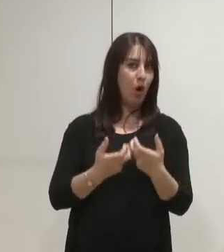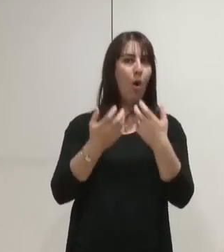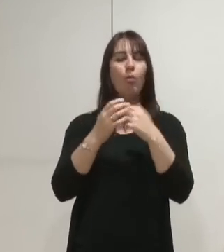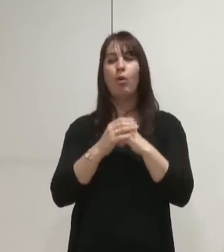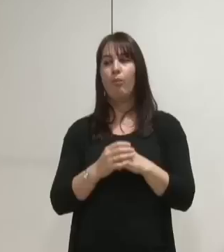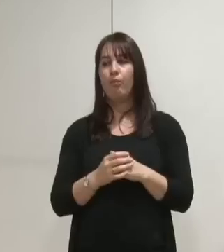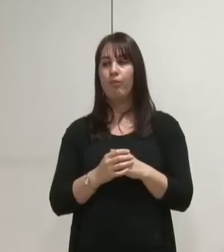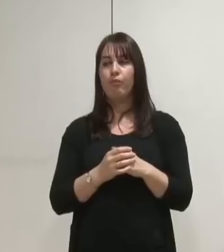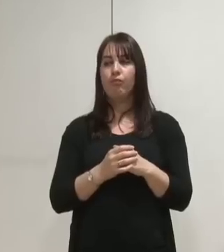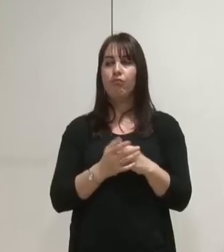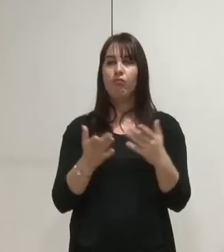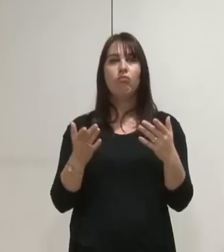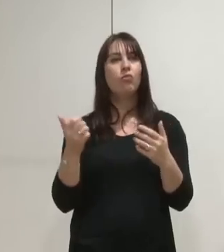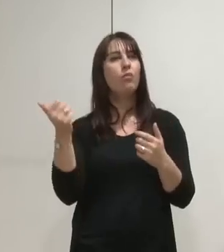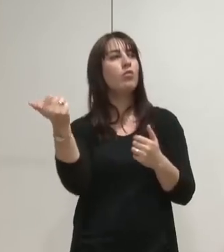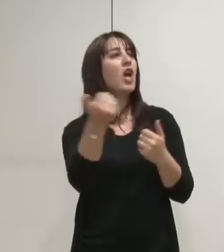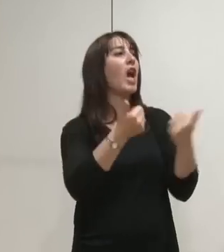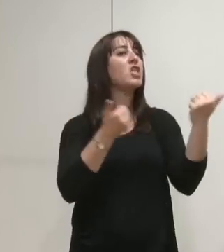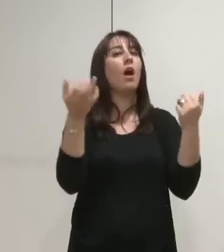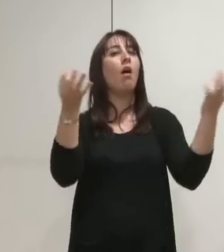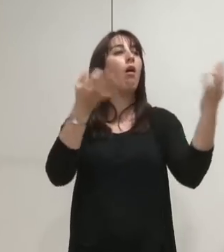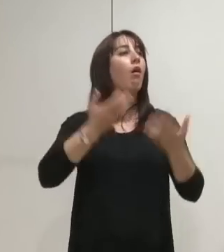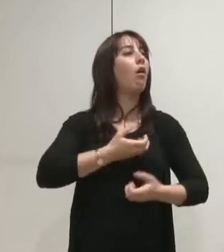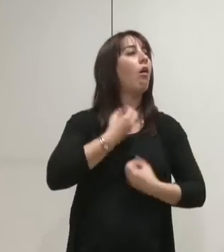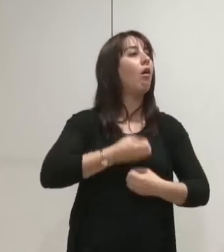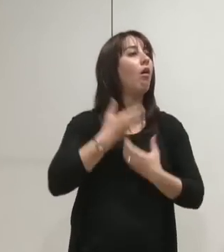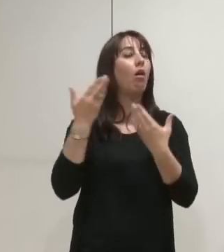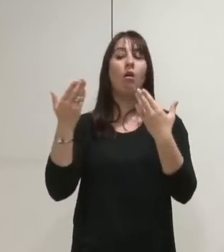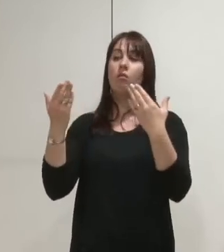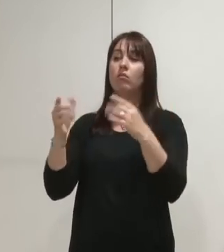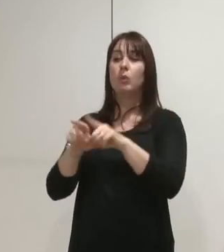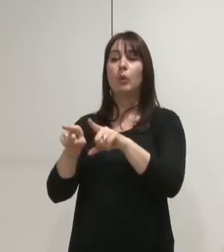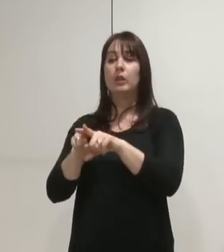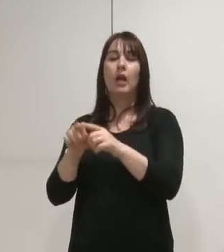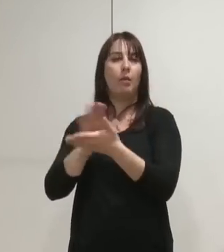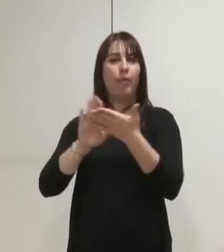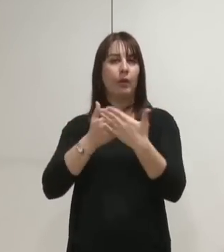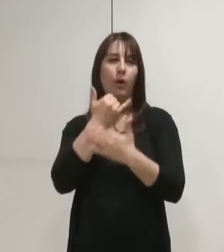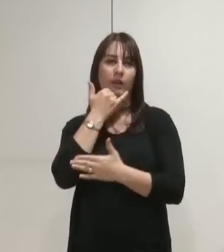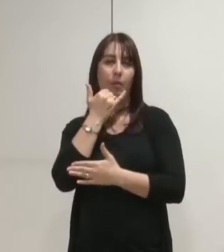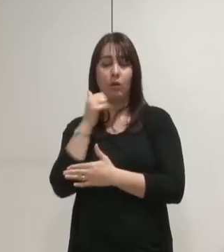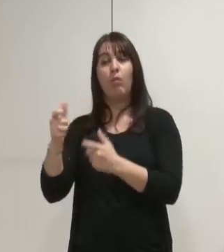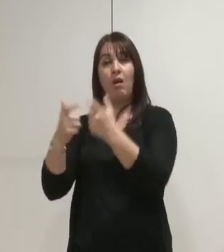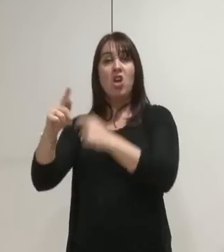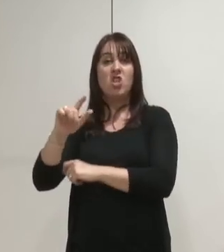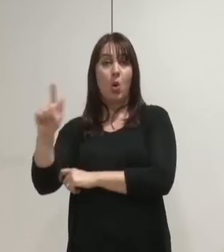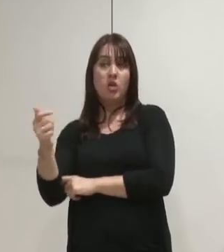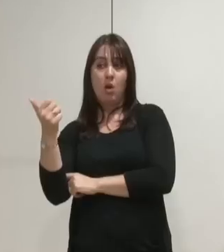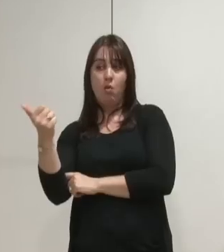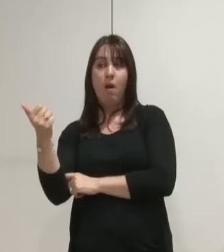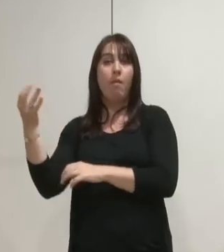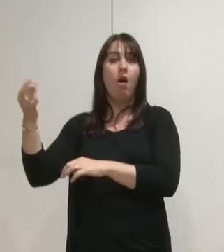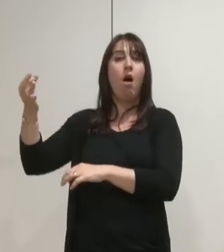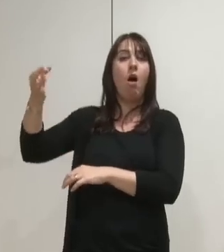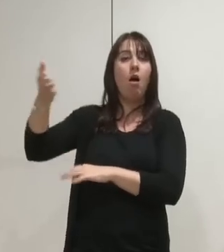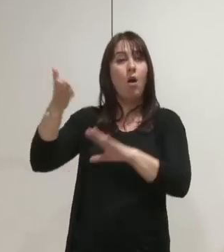multiples petites interventions que GEG opère gratuitement aujourd'hui qui va demain